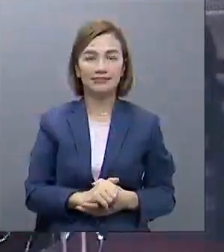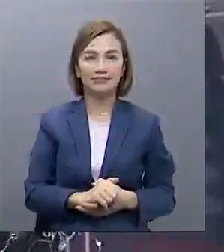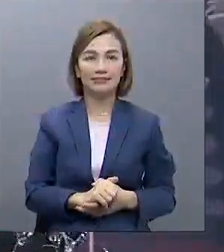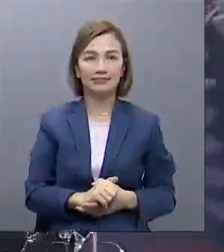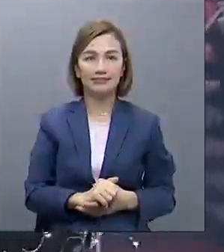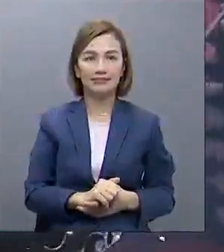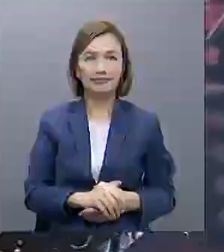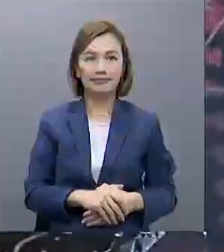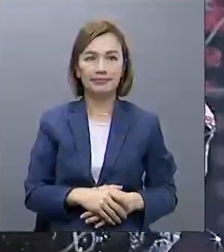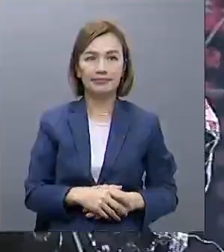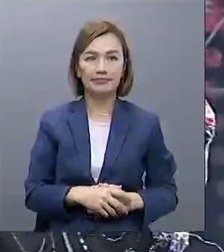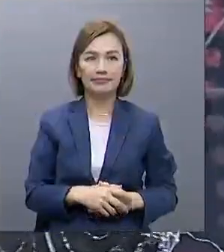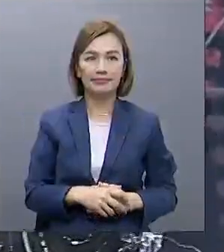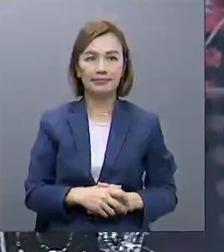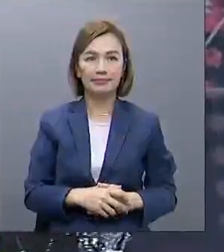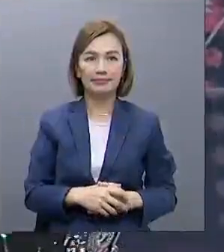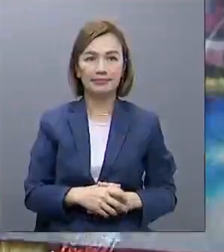ลมสมใจ